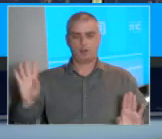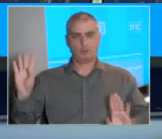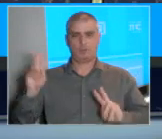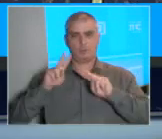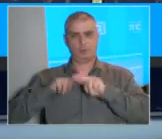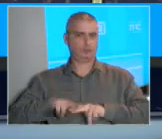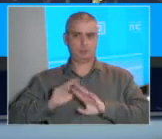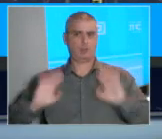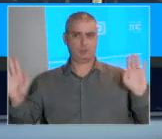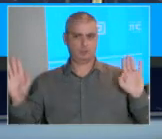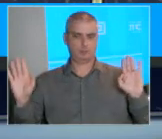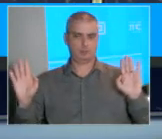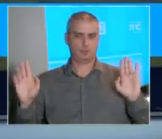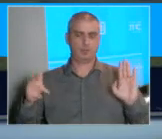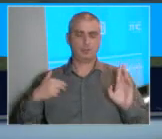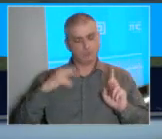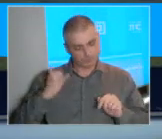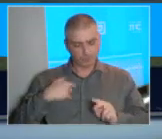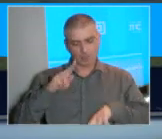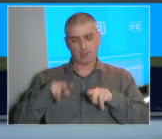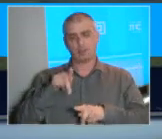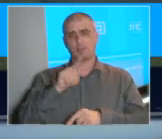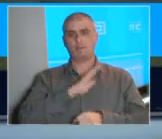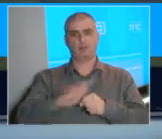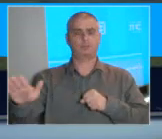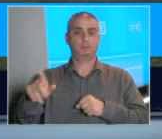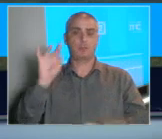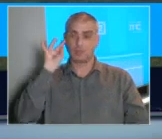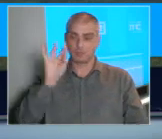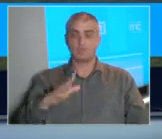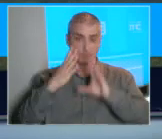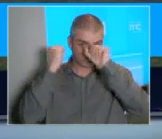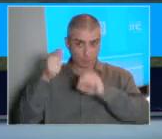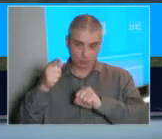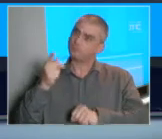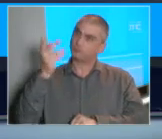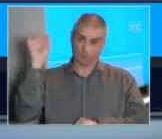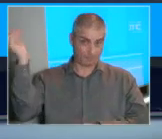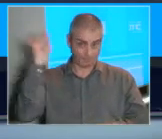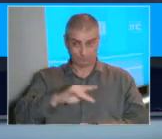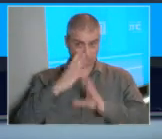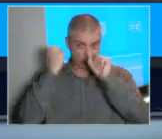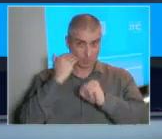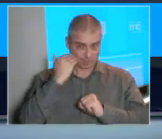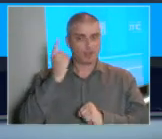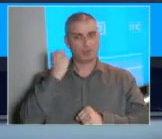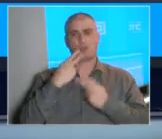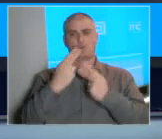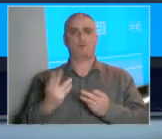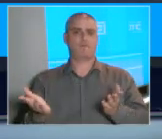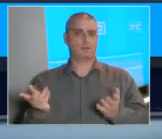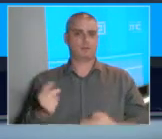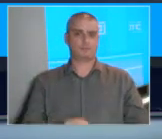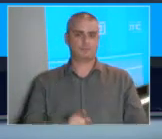להישאר באיקון, אנחנו צריכים לטפל במשהו. הם תקפו את השגרירות, היה תגובה.